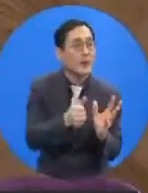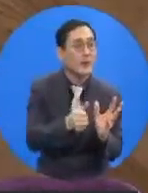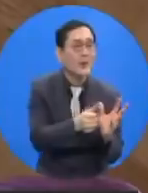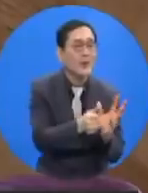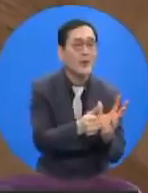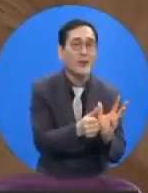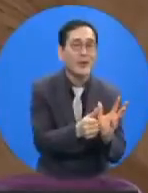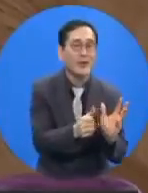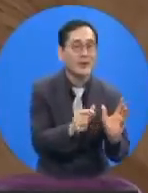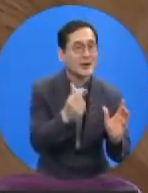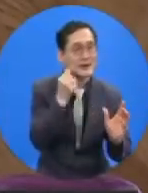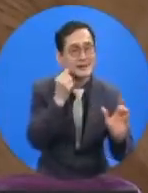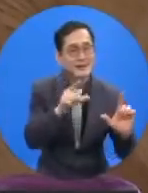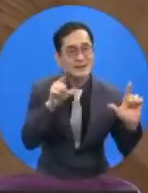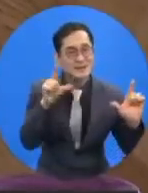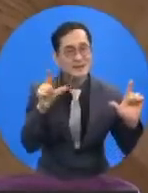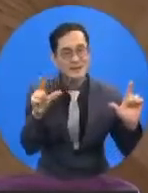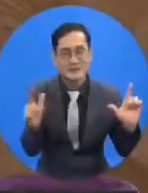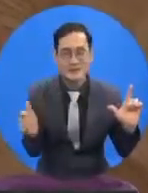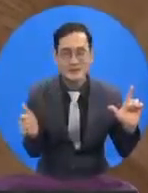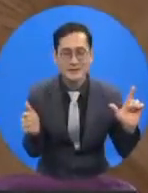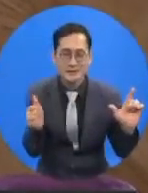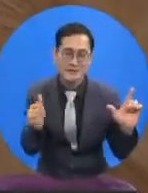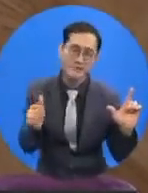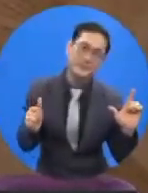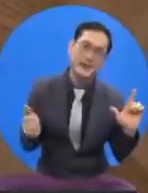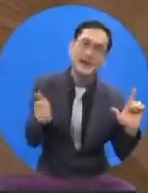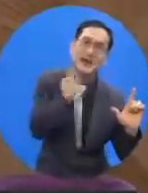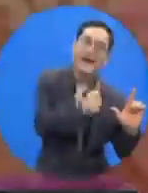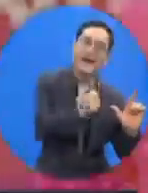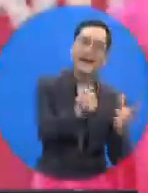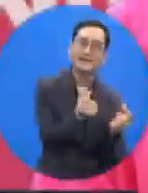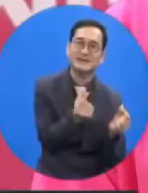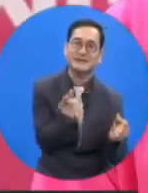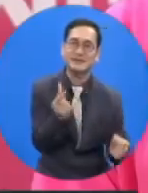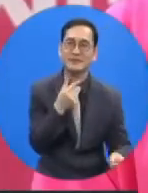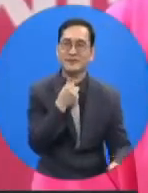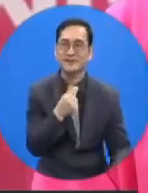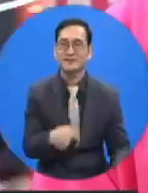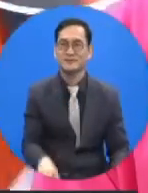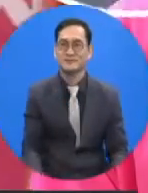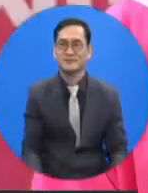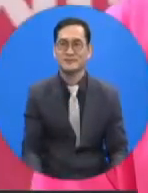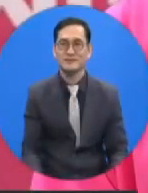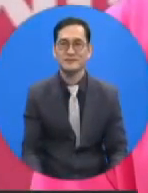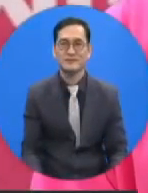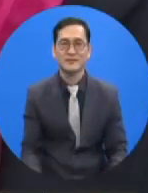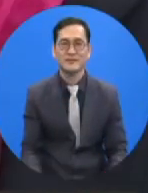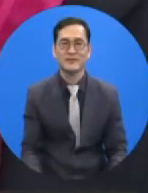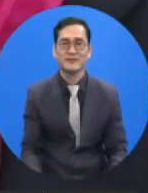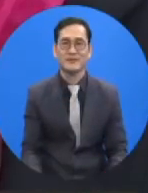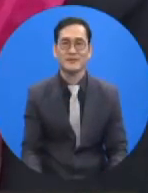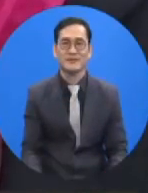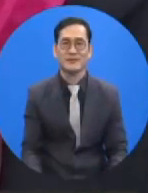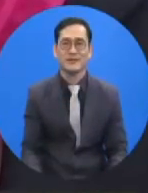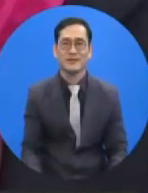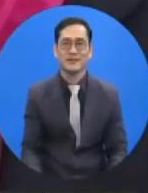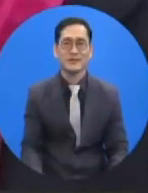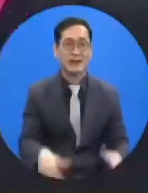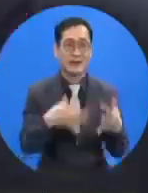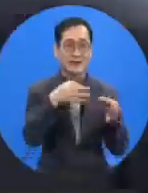저 지금 저 김종인 저 김종인 위원장 선대본부장을 저 스토킹하는 건지